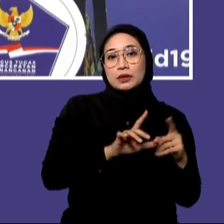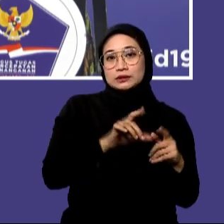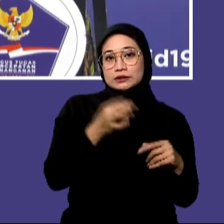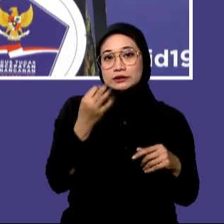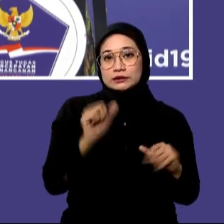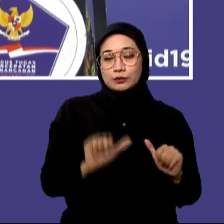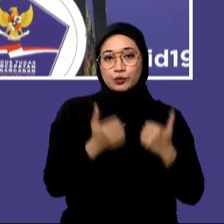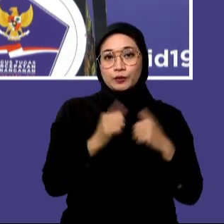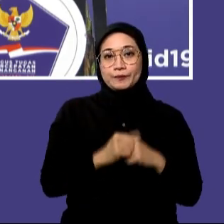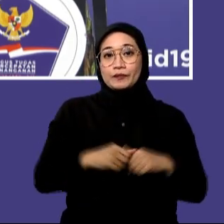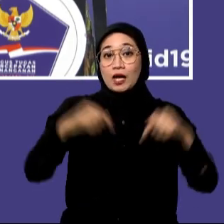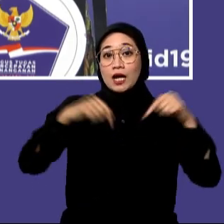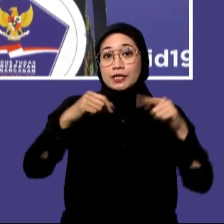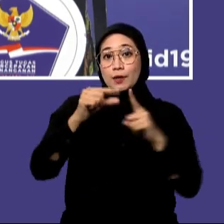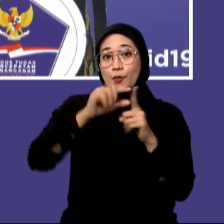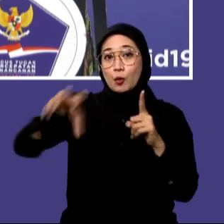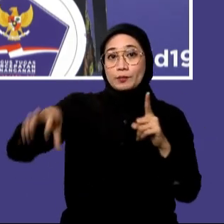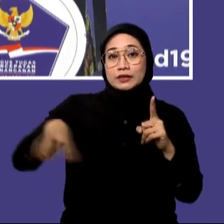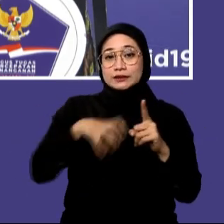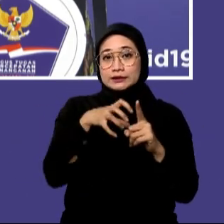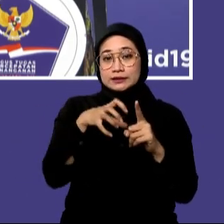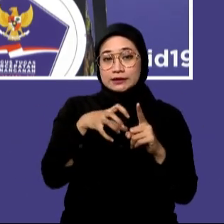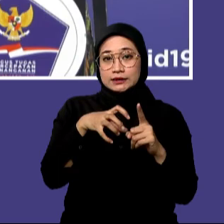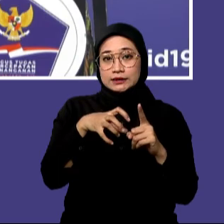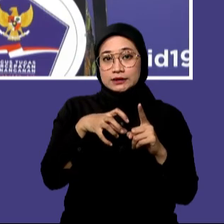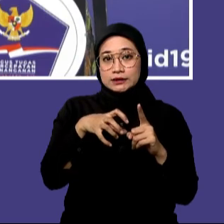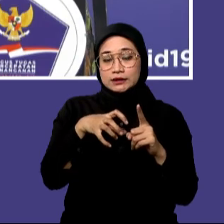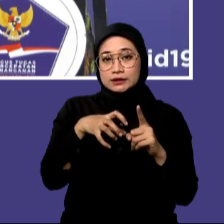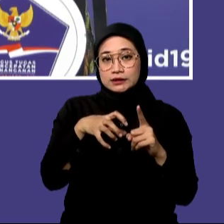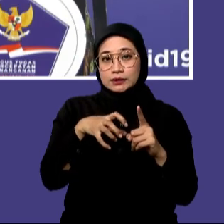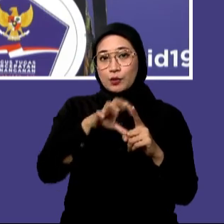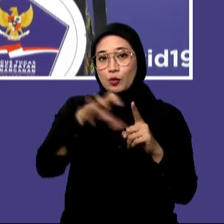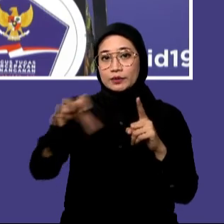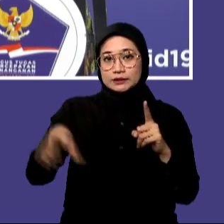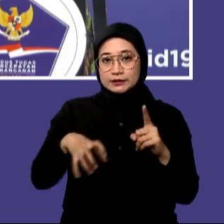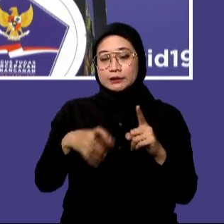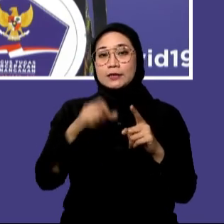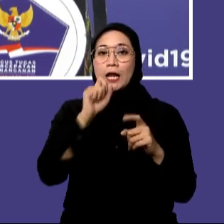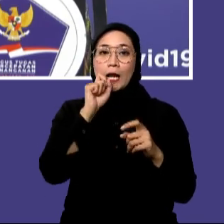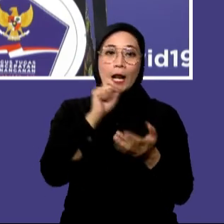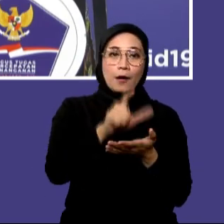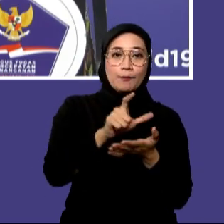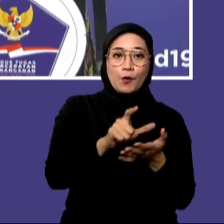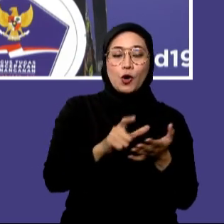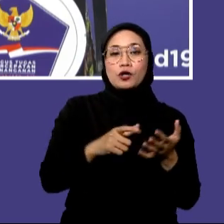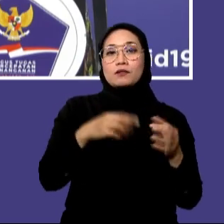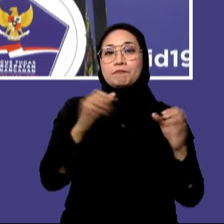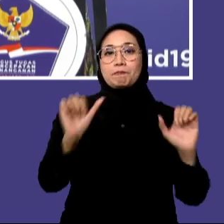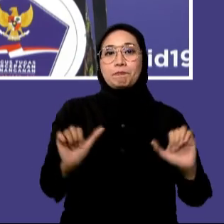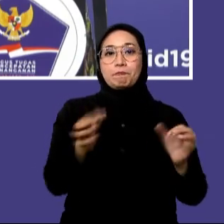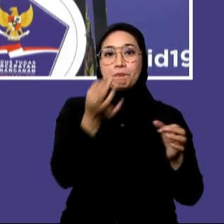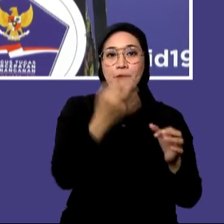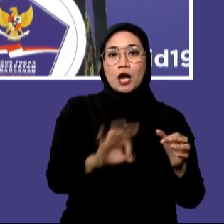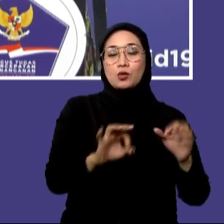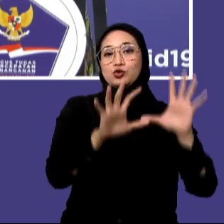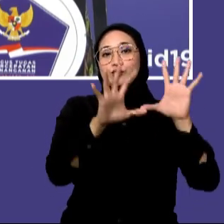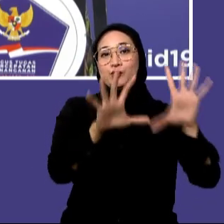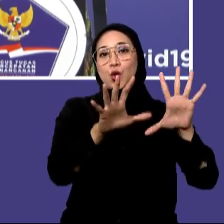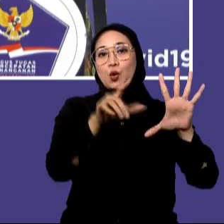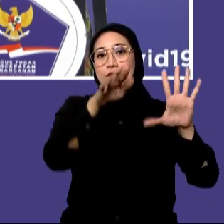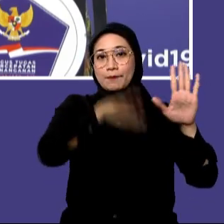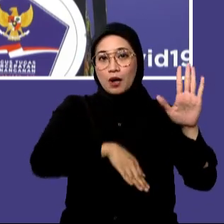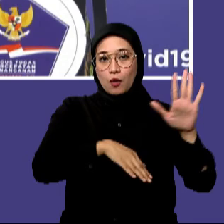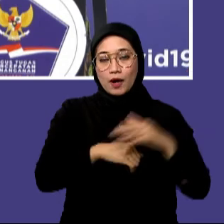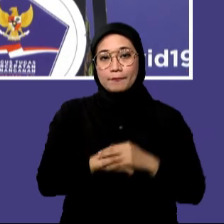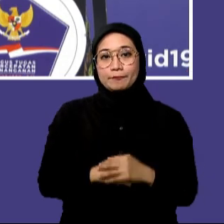18 provinsi melaporkan kasus baru di bawah 10 dan 6 provinsi melaporkan tidak ada penambahan kasus